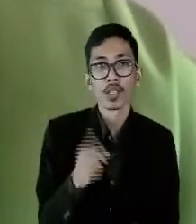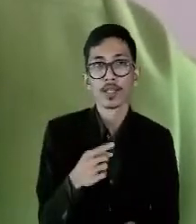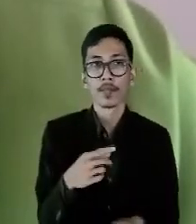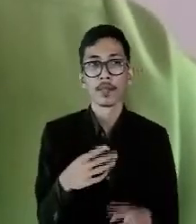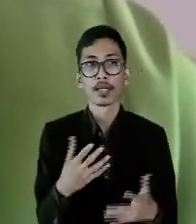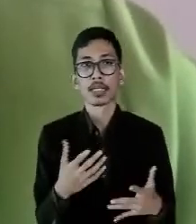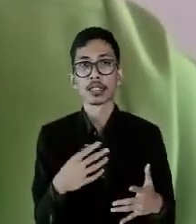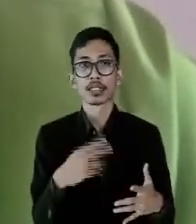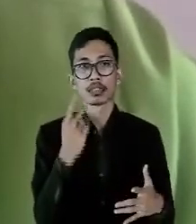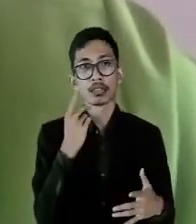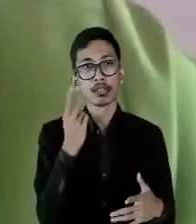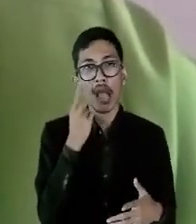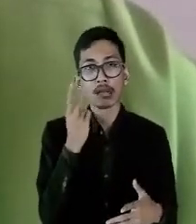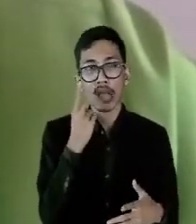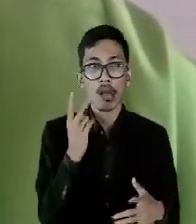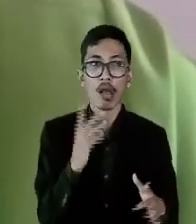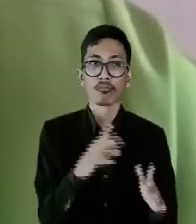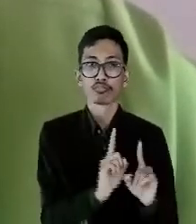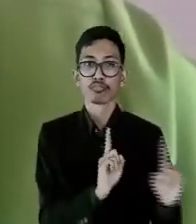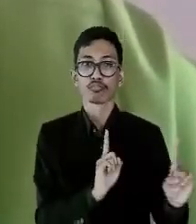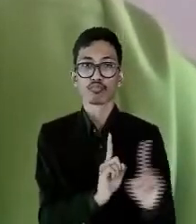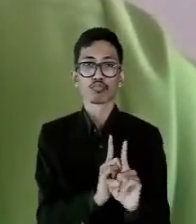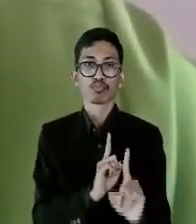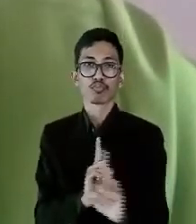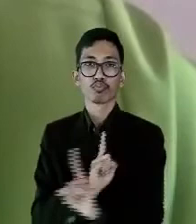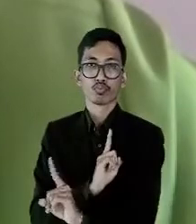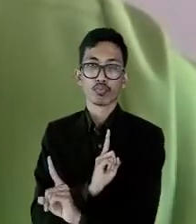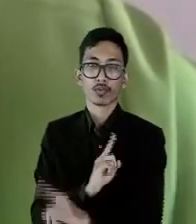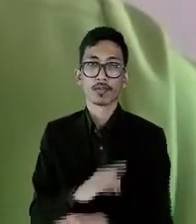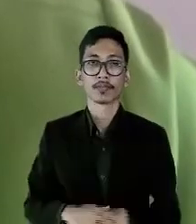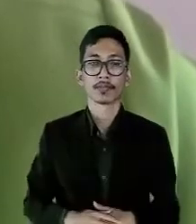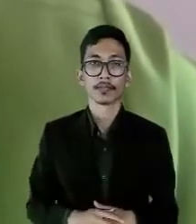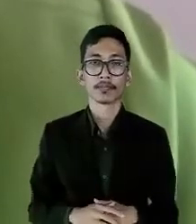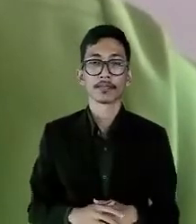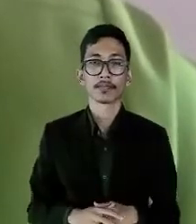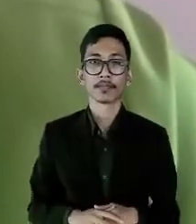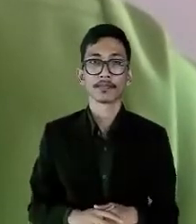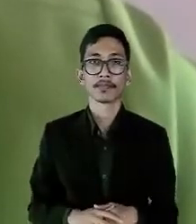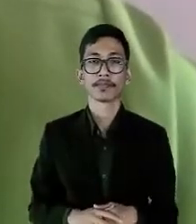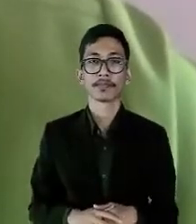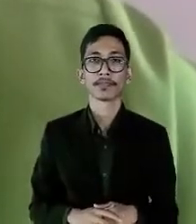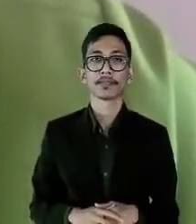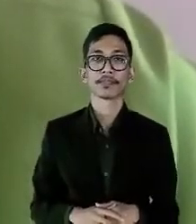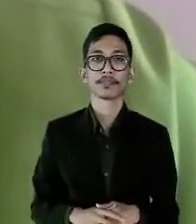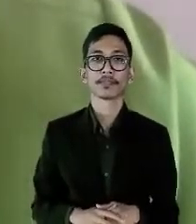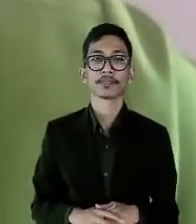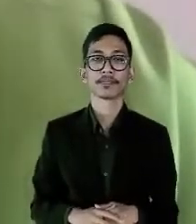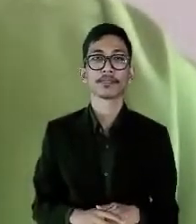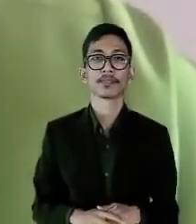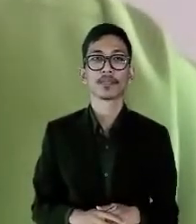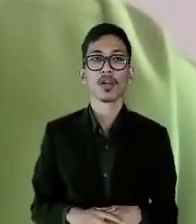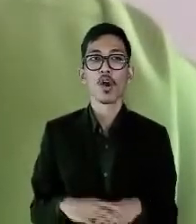dan menyentuh ke masyarakat dan dirasakan masyarakat di dalam kita menjaga jangan sampai